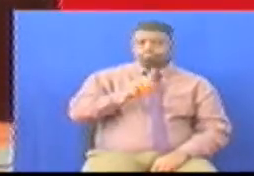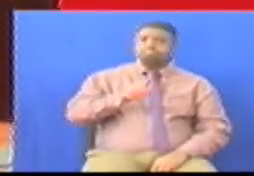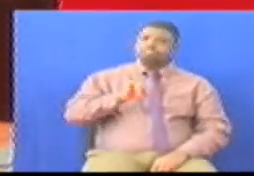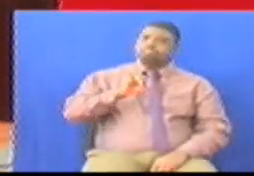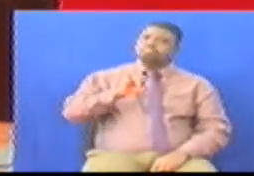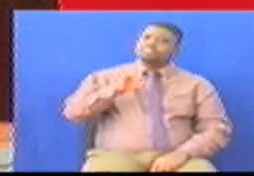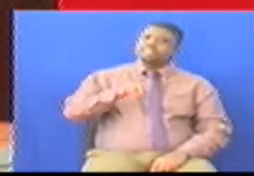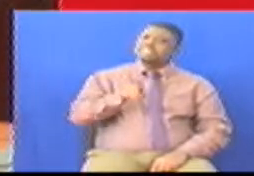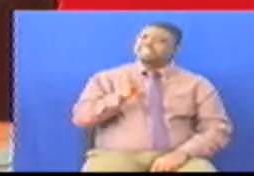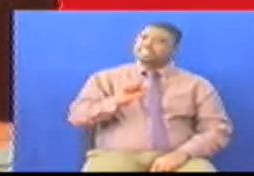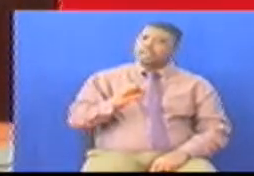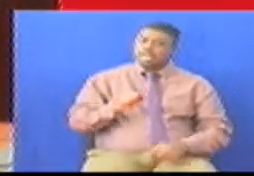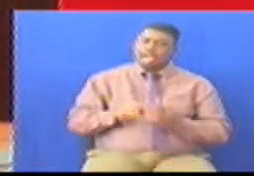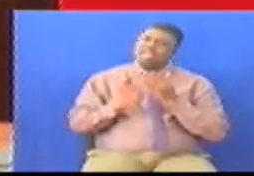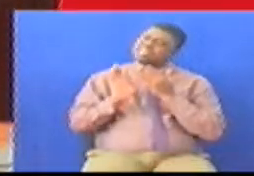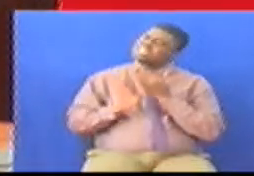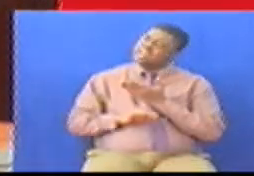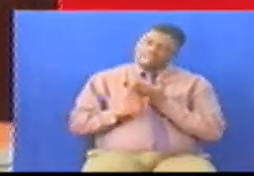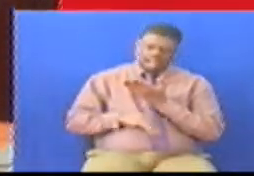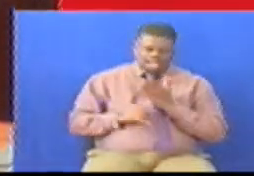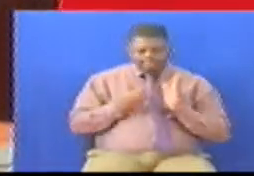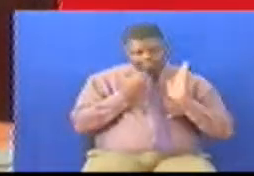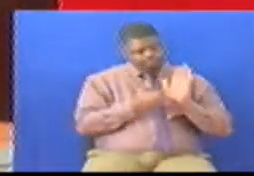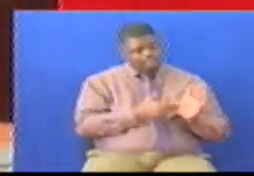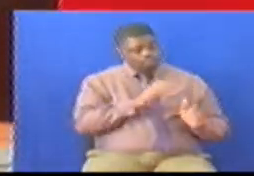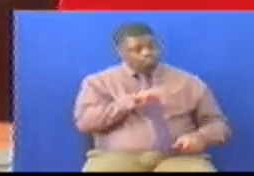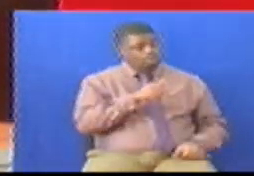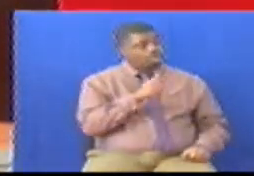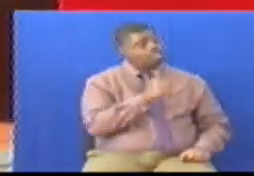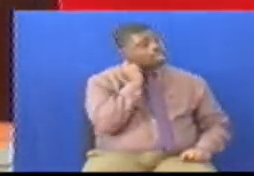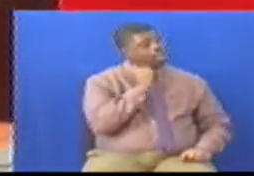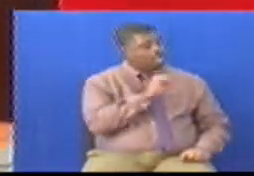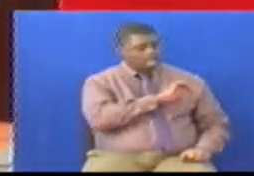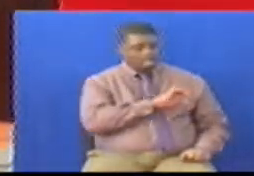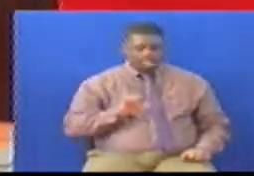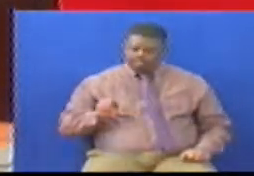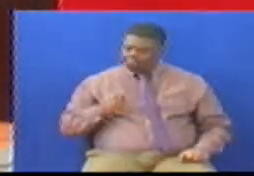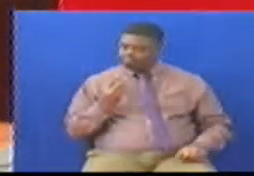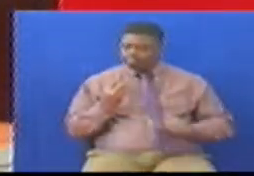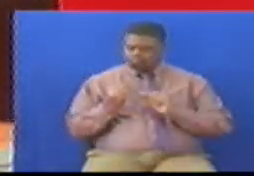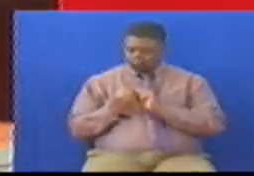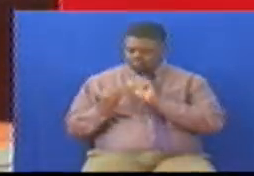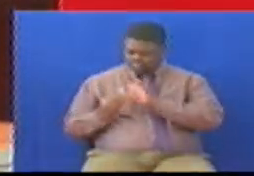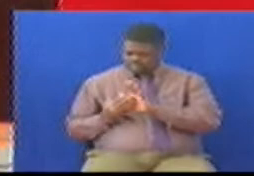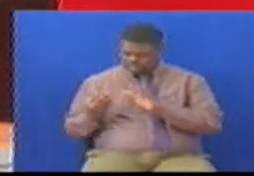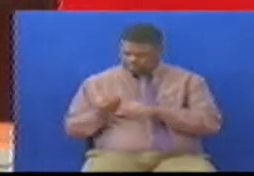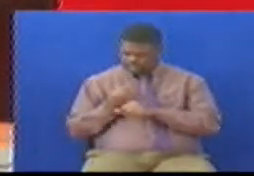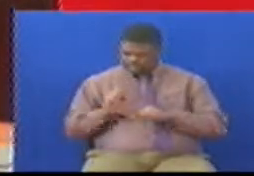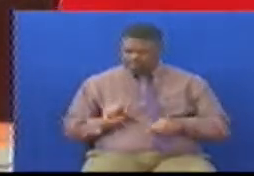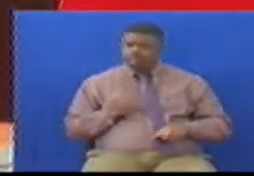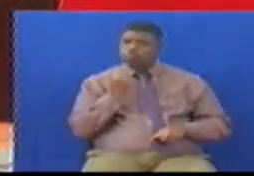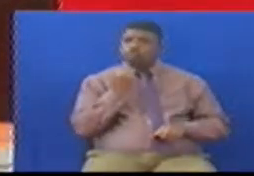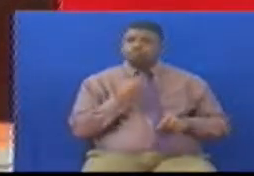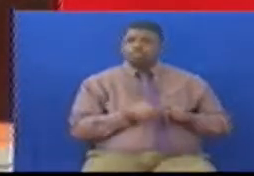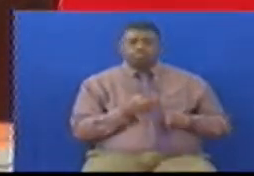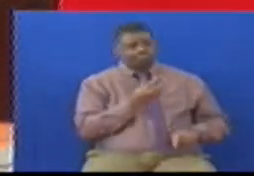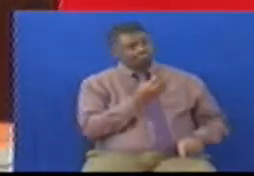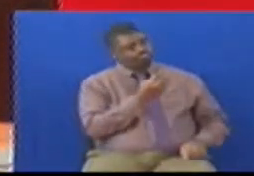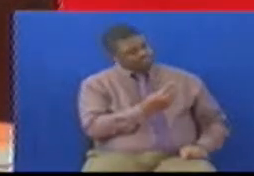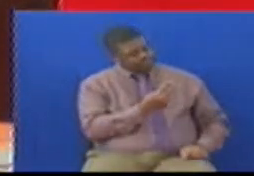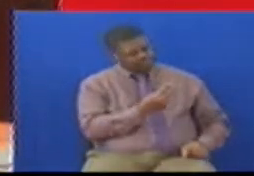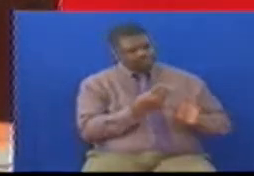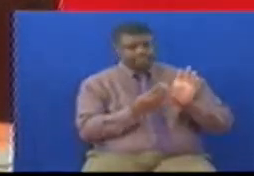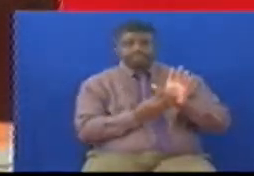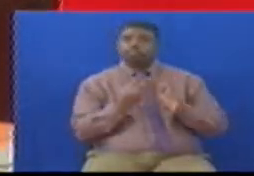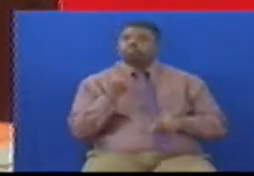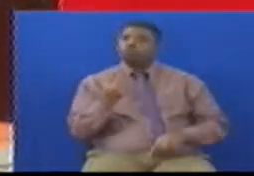kwa mfululizo. Kwa mfano mwaka jana tu 2019 wamepata hasara milioni 291. Sasa inajiendesha